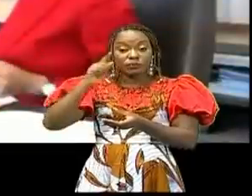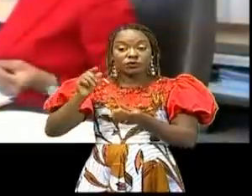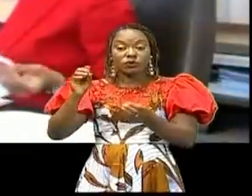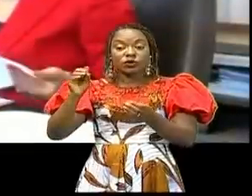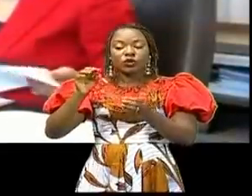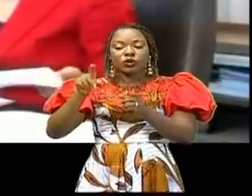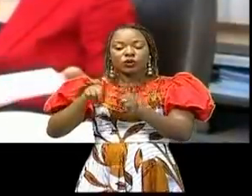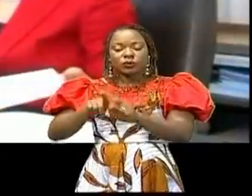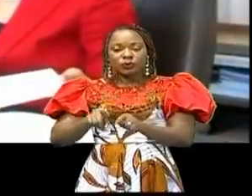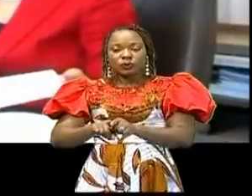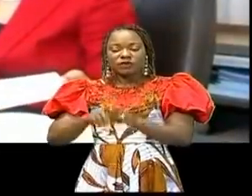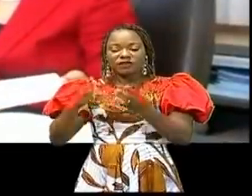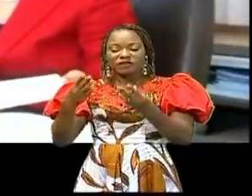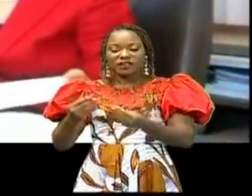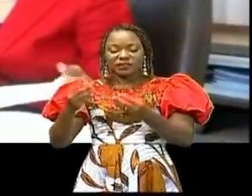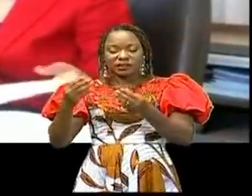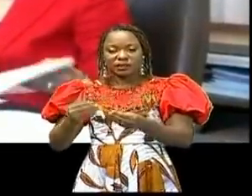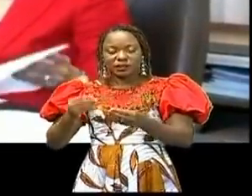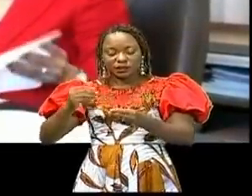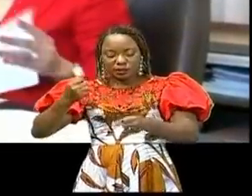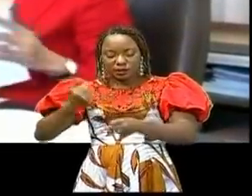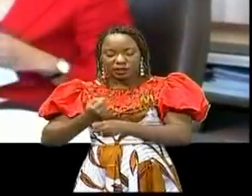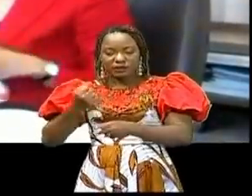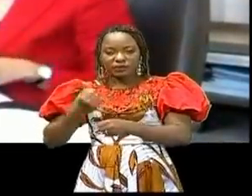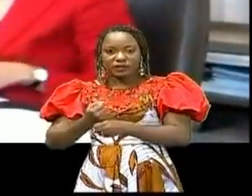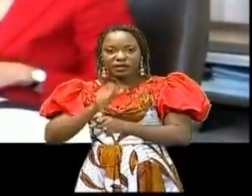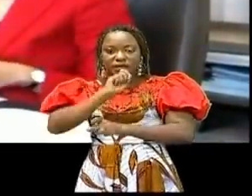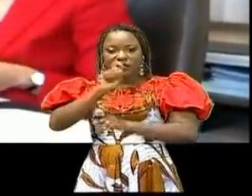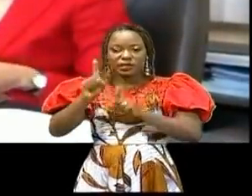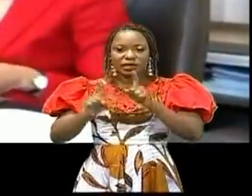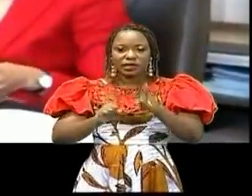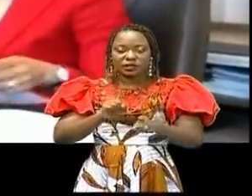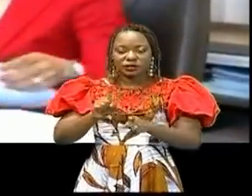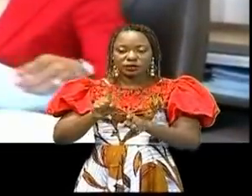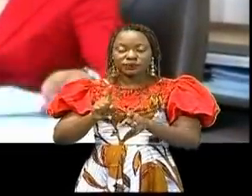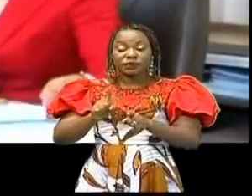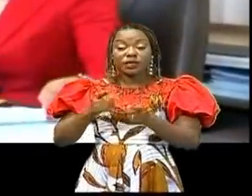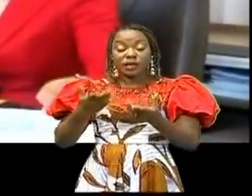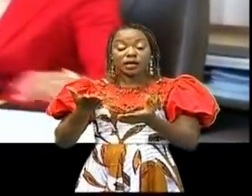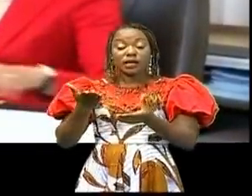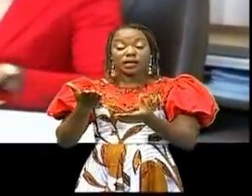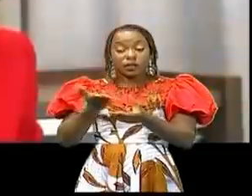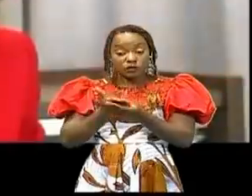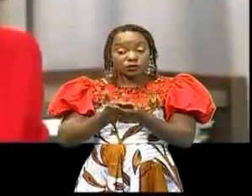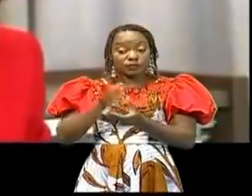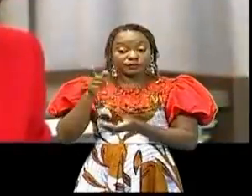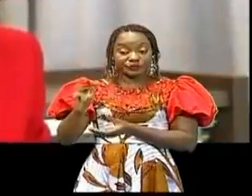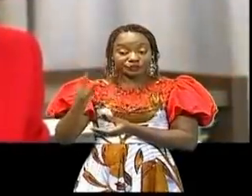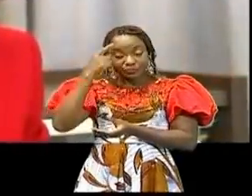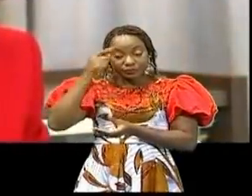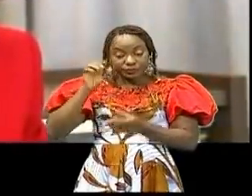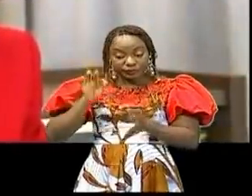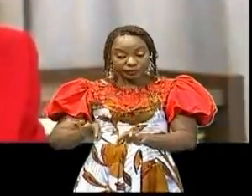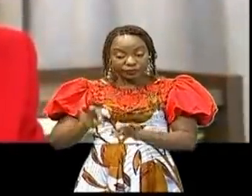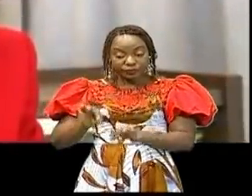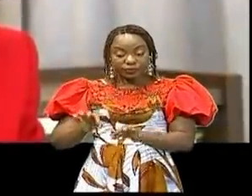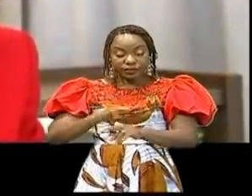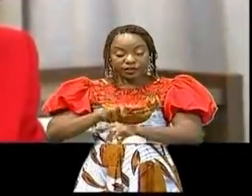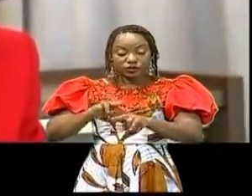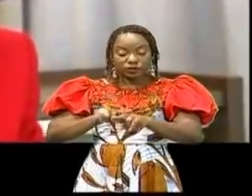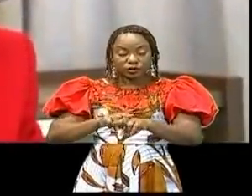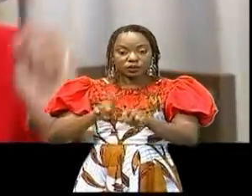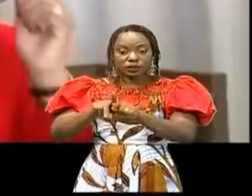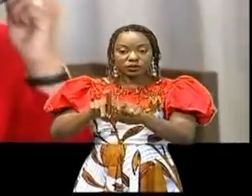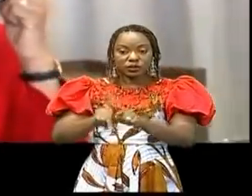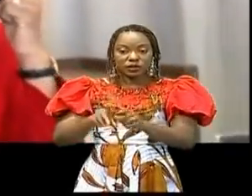documenté en phase avec les enjeux actuels et les questions émergentes. Ces documents de politique foncière nationale